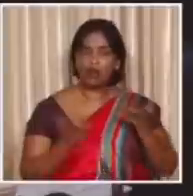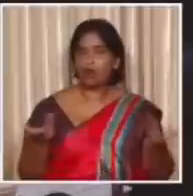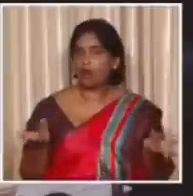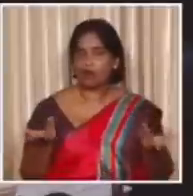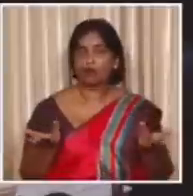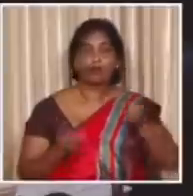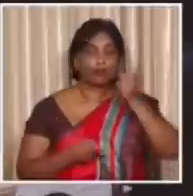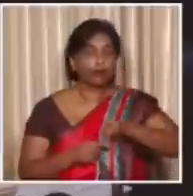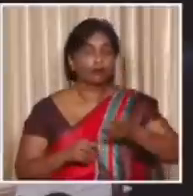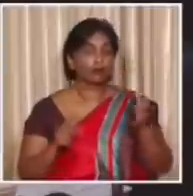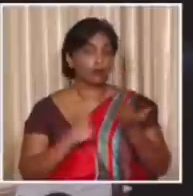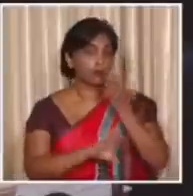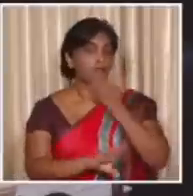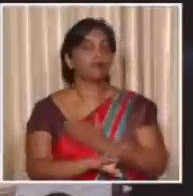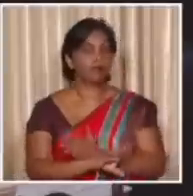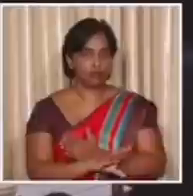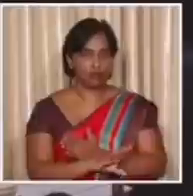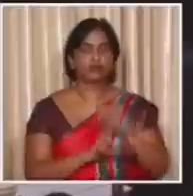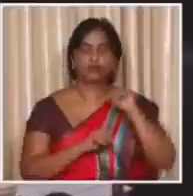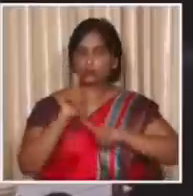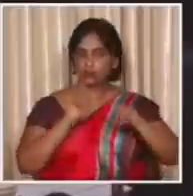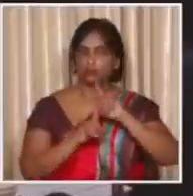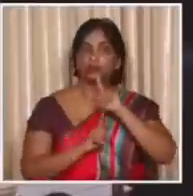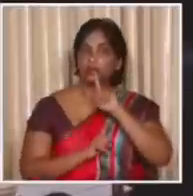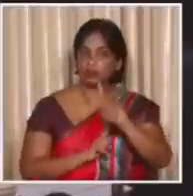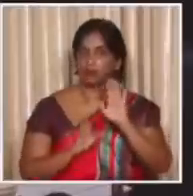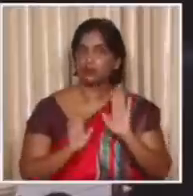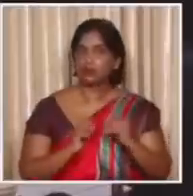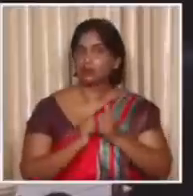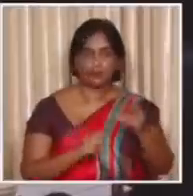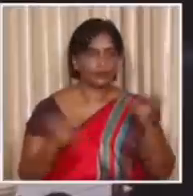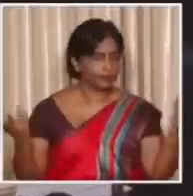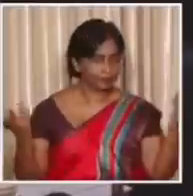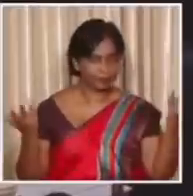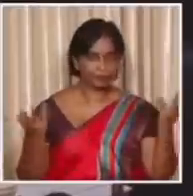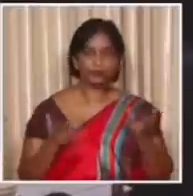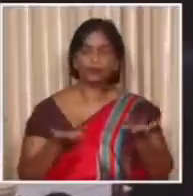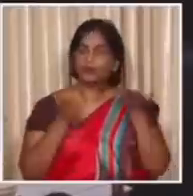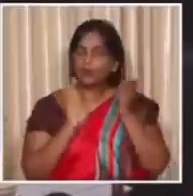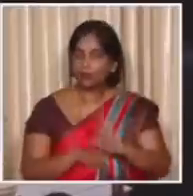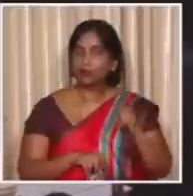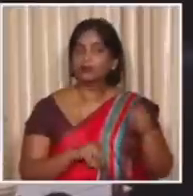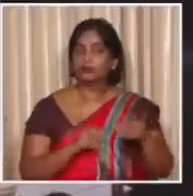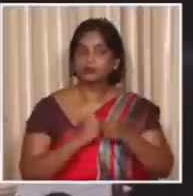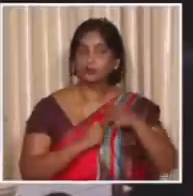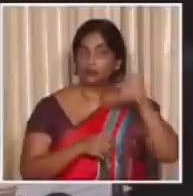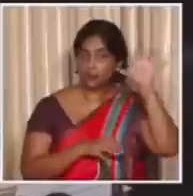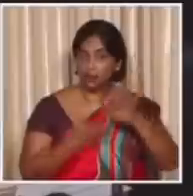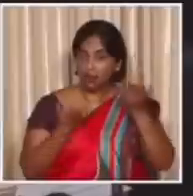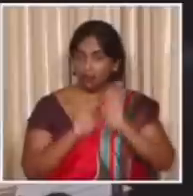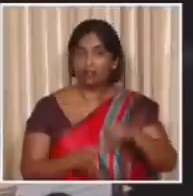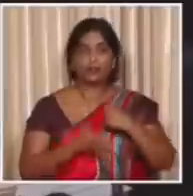එක එකඟතාවයට පූර්ව එක් සාකච්ඡාවකට බඳුන් කළ යුතුම ඒකත් සිදුුනේ නැහැ. අවසානයේදී මේක ගෙනල්ලා අපෙන්